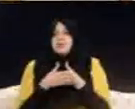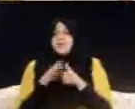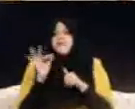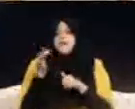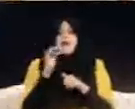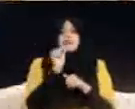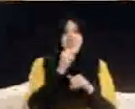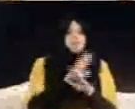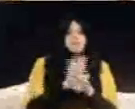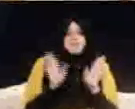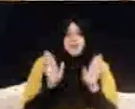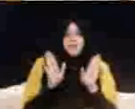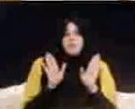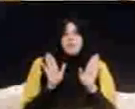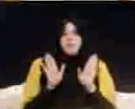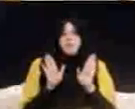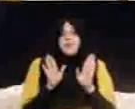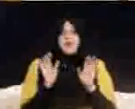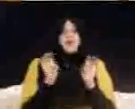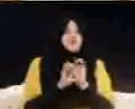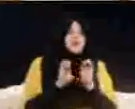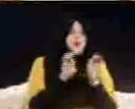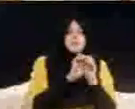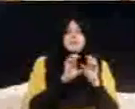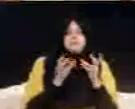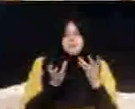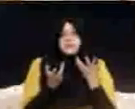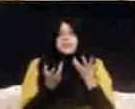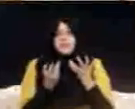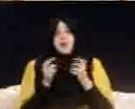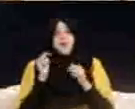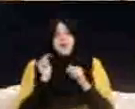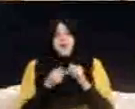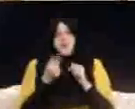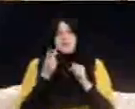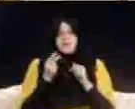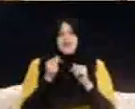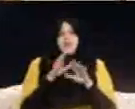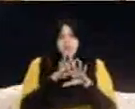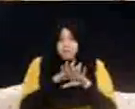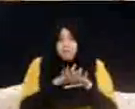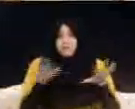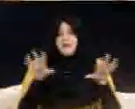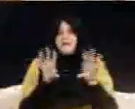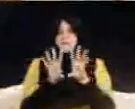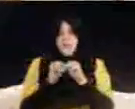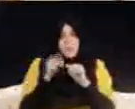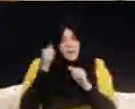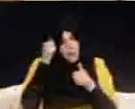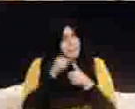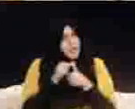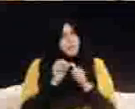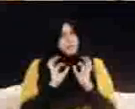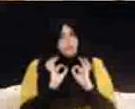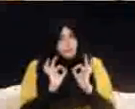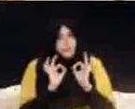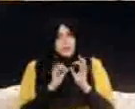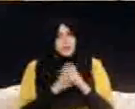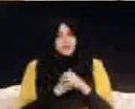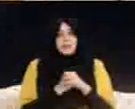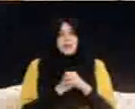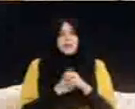خويا اختي وكذا الى اخره، وعمي ولد عمي ولد خالتي دور برك ثم. لا، هؤلاء الاقارب نتذكرهم بالزكوات